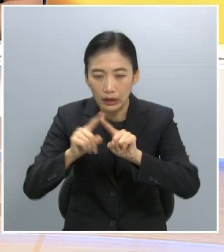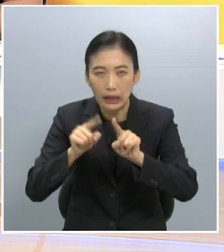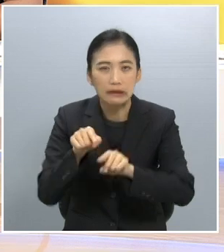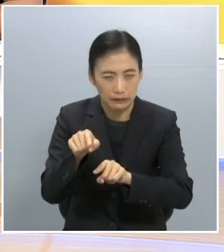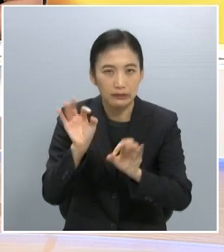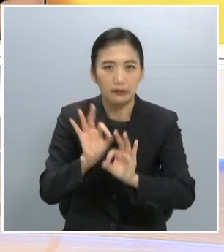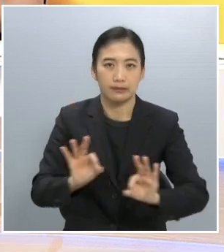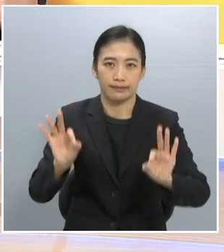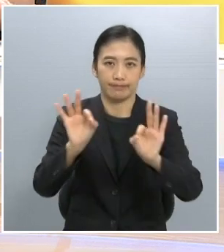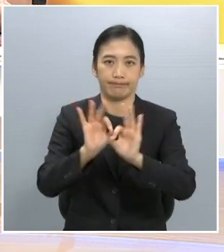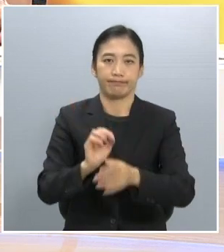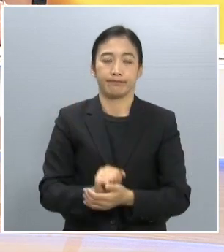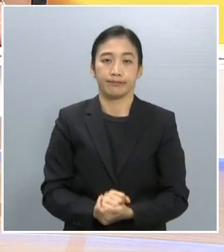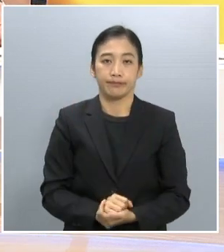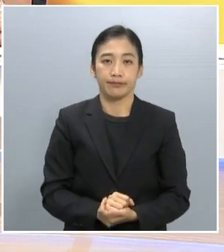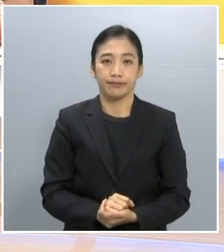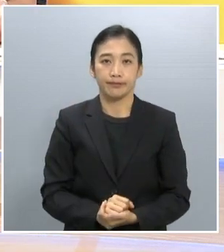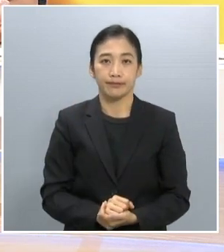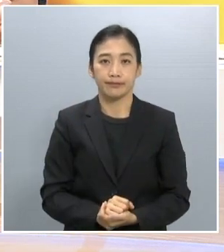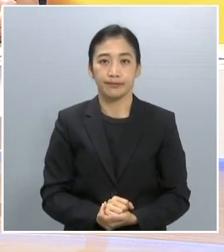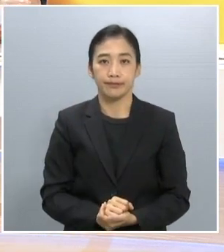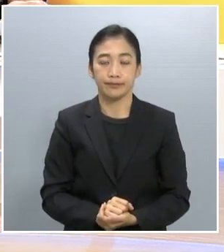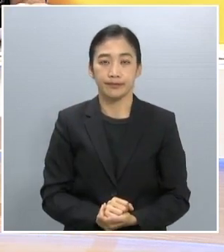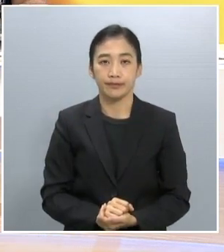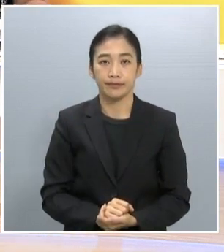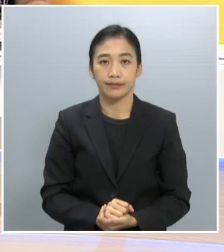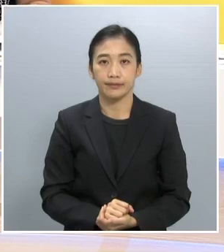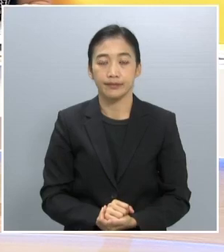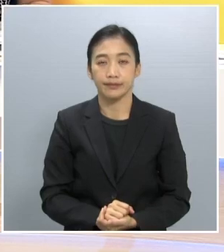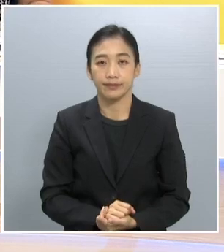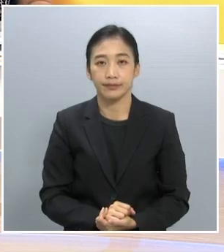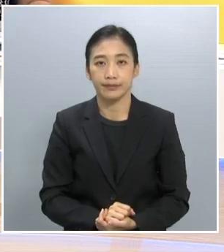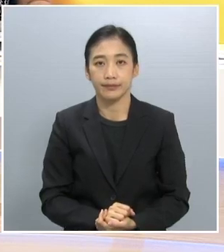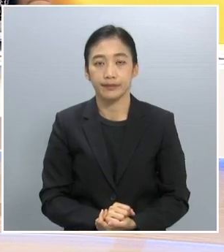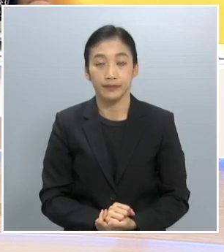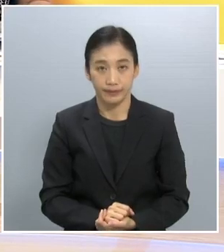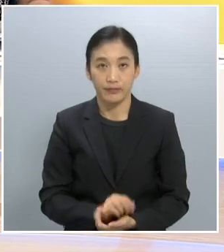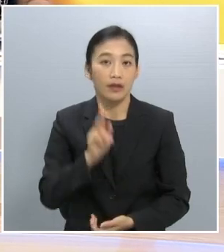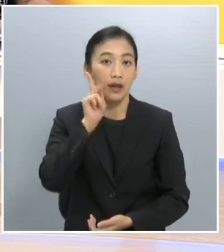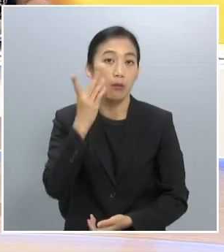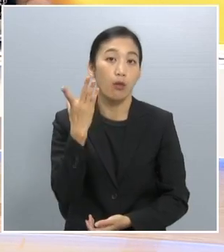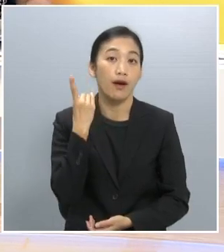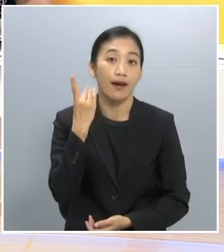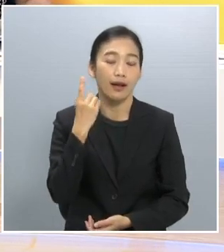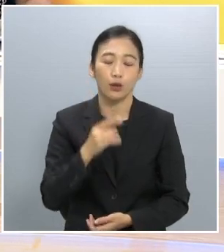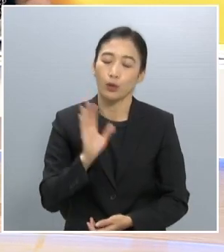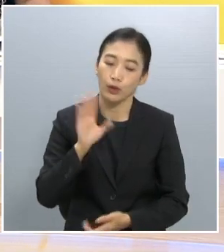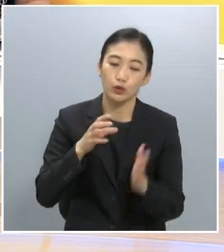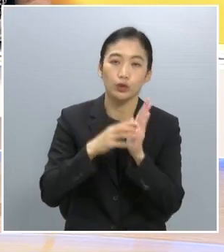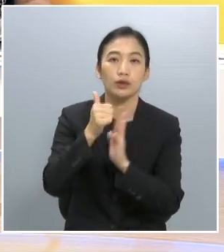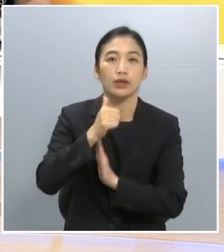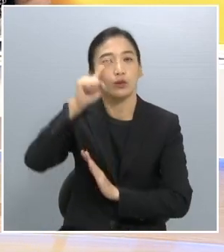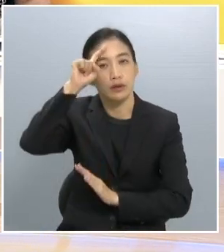มาว่ากันต่อไปนี่เกิดเป็นรายวันนำเสนอสั้นๆก็แล้วกันนะเมื่อวานนี้เคราะห์ดีเป็นวันเสาร์มาอีก